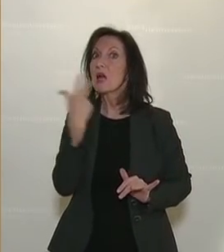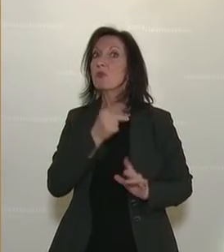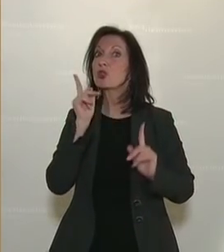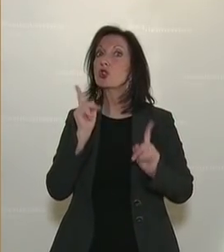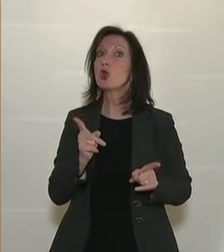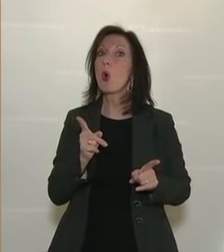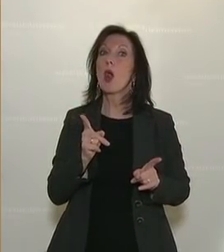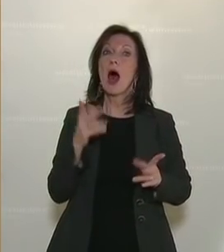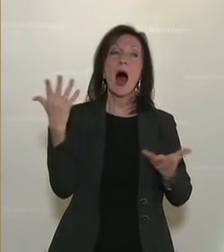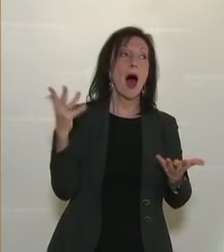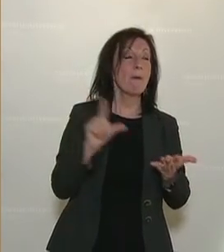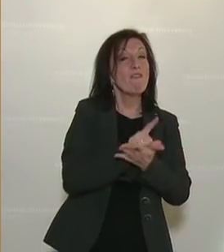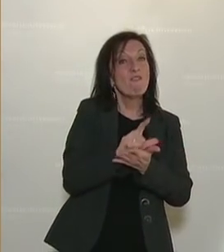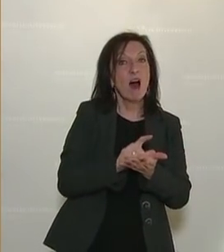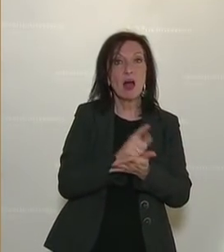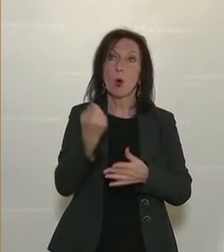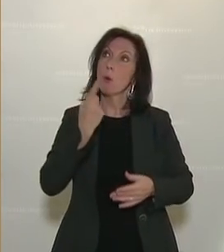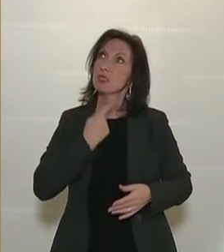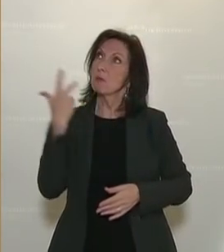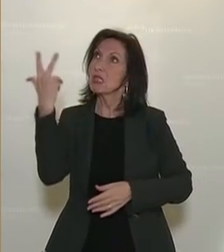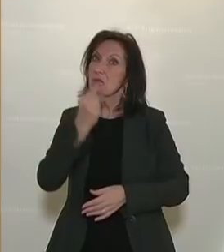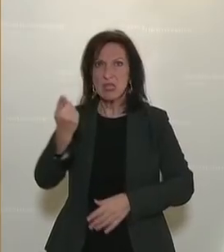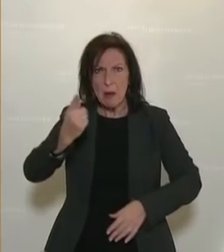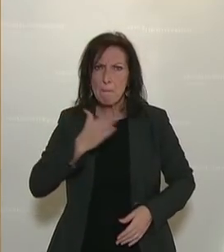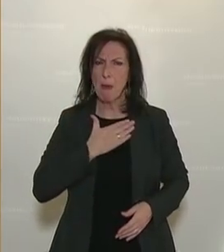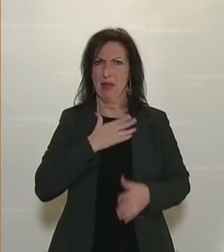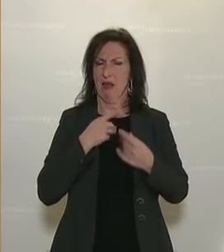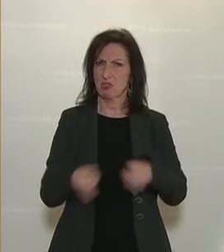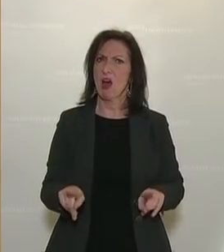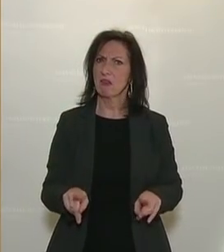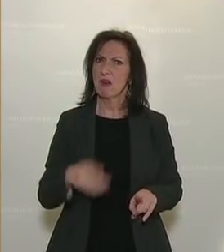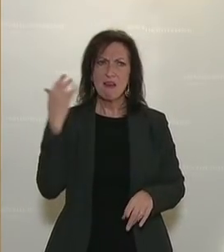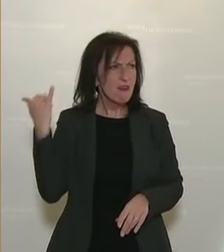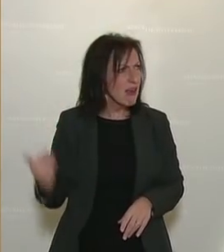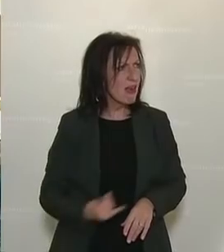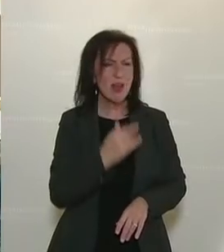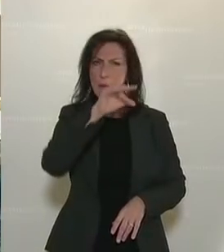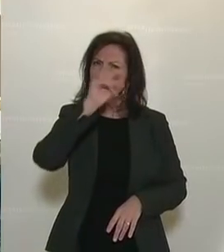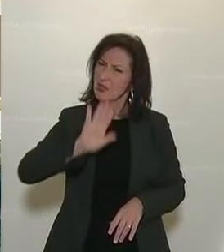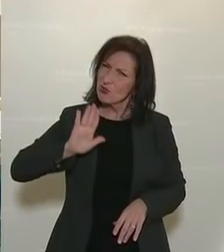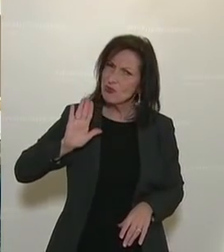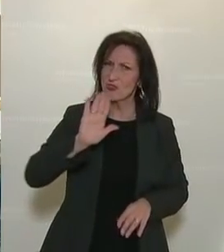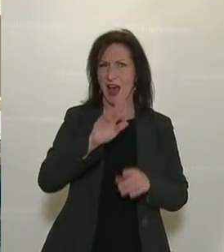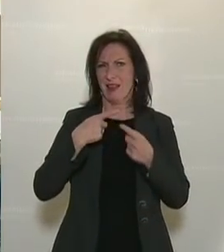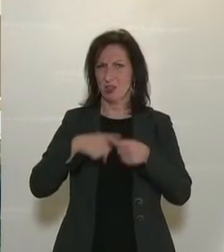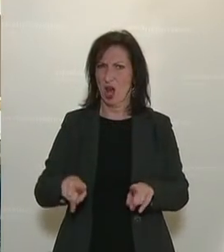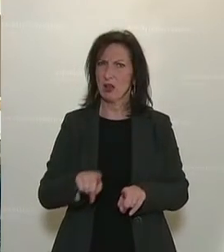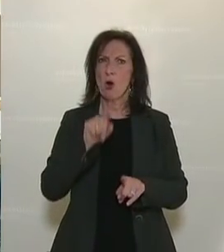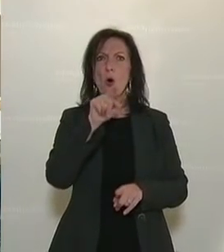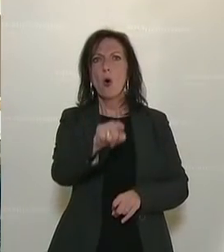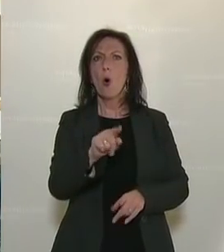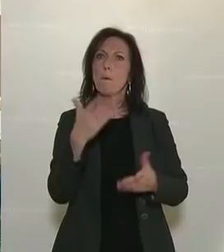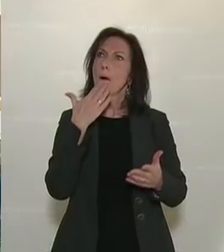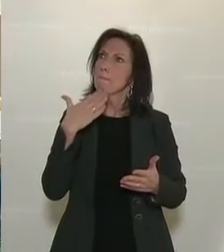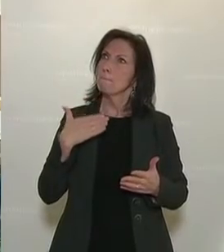und wann ich mich impfen lasse, entscheide ich selbst. Und es ist immer das Recht des Einzelnen zu entscheiden, ob er einen